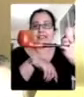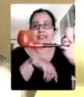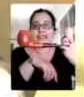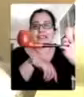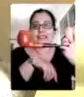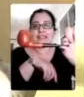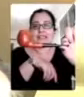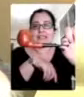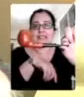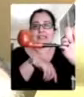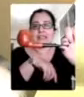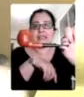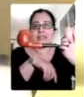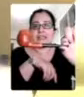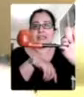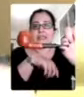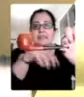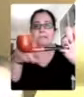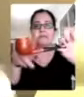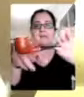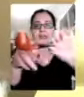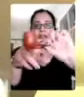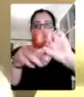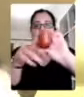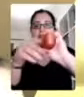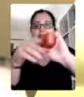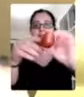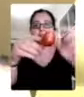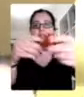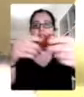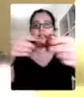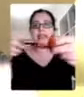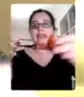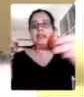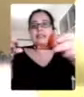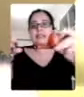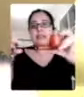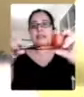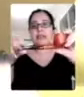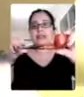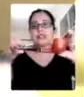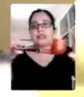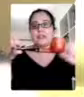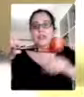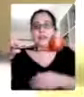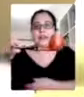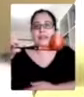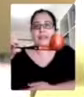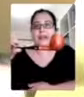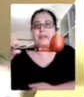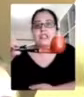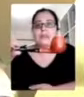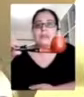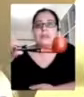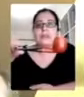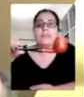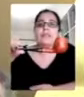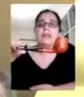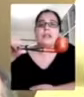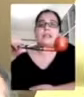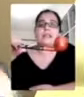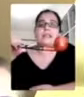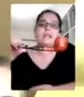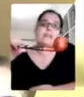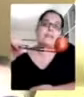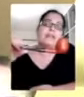Şu GG sizden ilk aldığım GG'ydi. Doğru. İlk andan itibaren içimini çok beğendim. Ama şimdi ben bunu